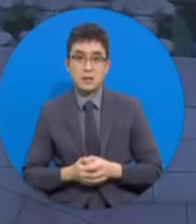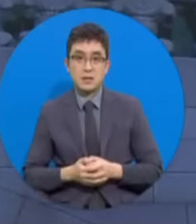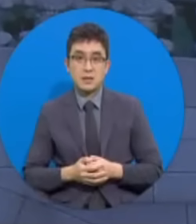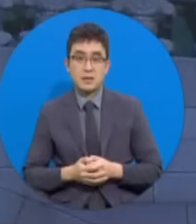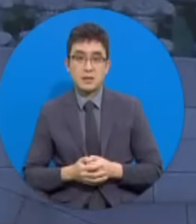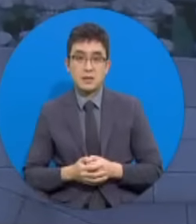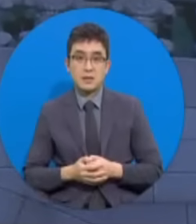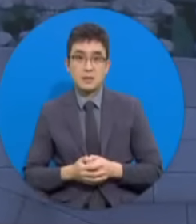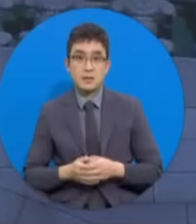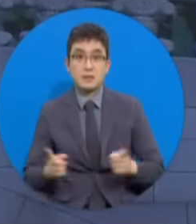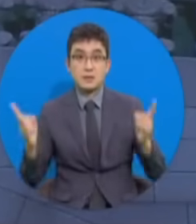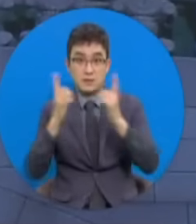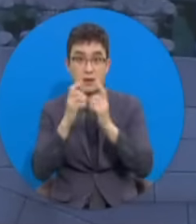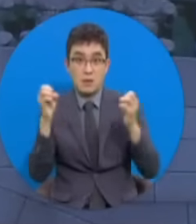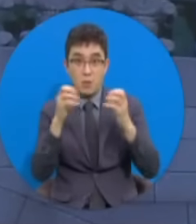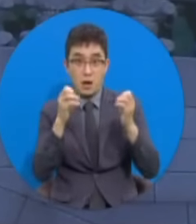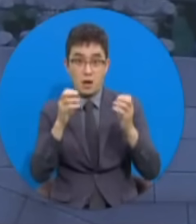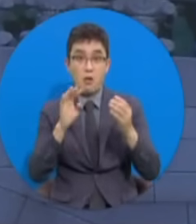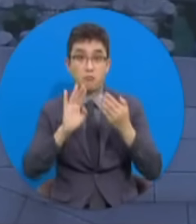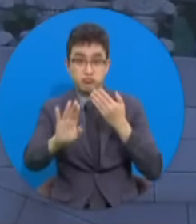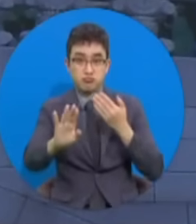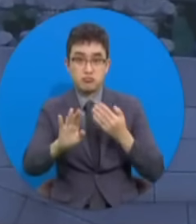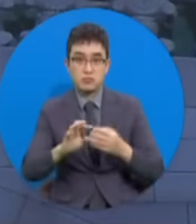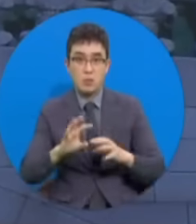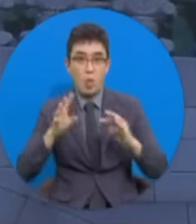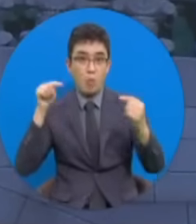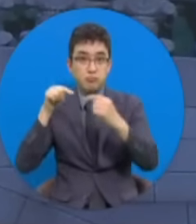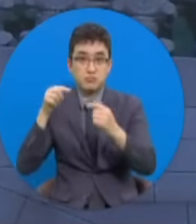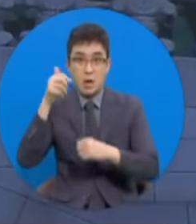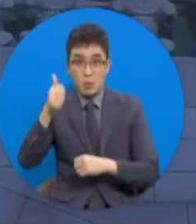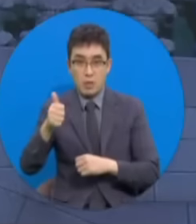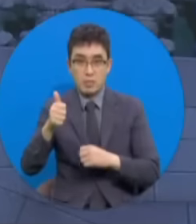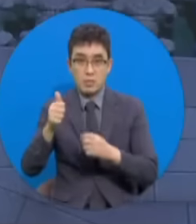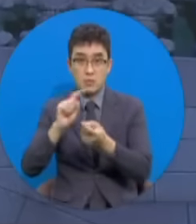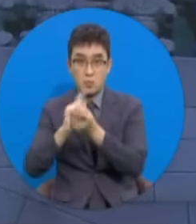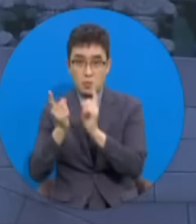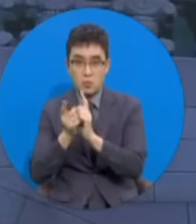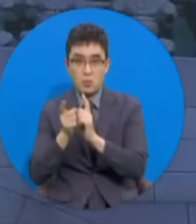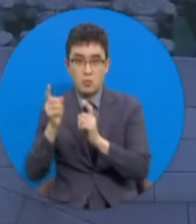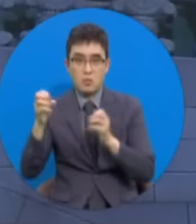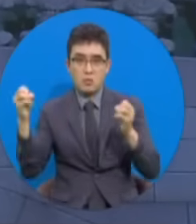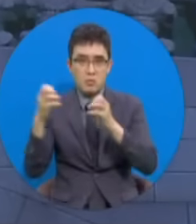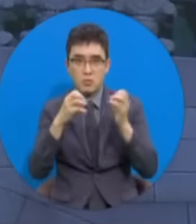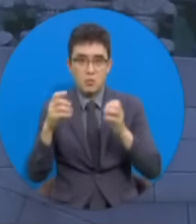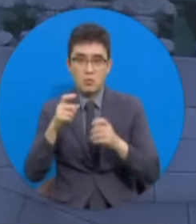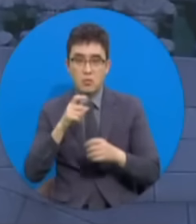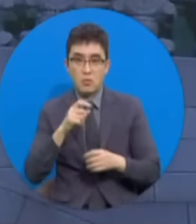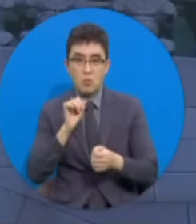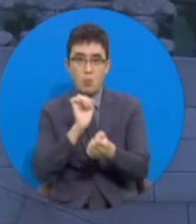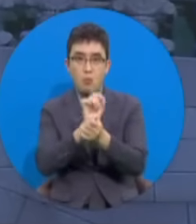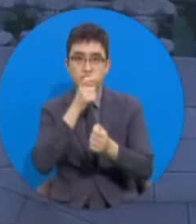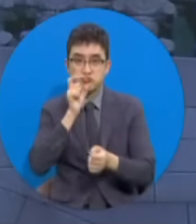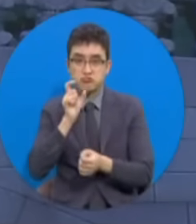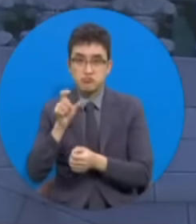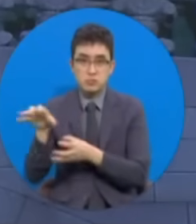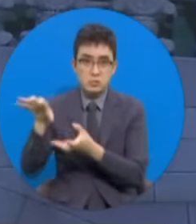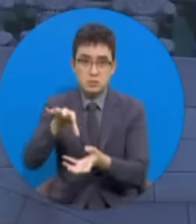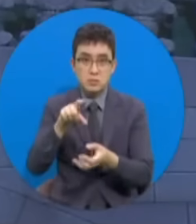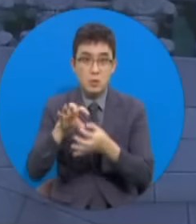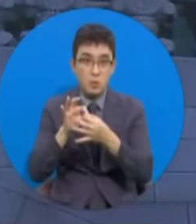총리와의 대화에 이어서 외교부 장관끼리의 어떤 오염수와 관련된 요구 사항도 일본이 받아들인